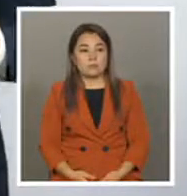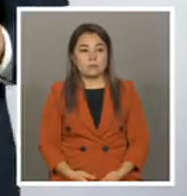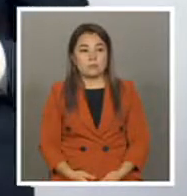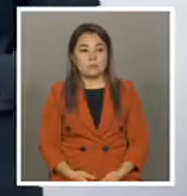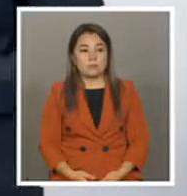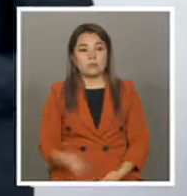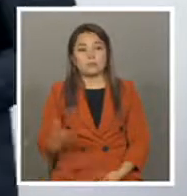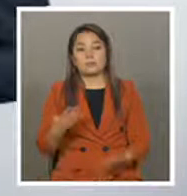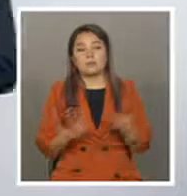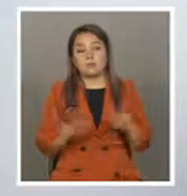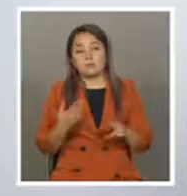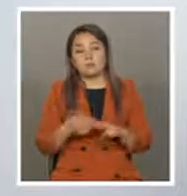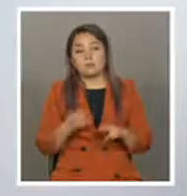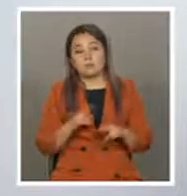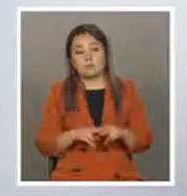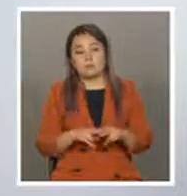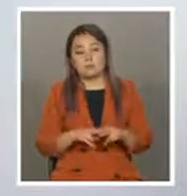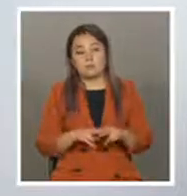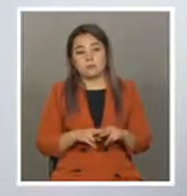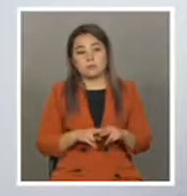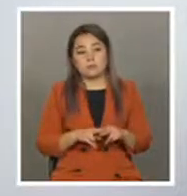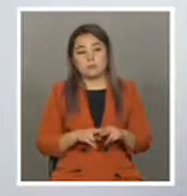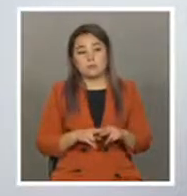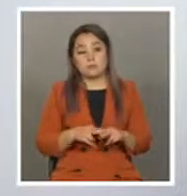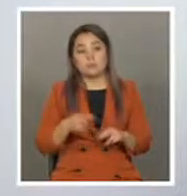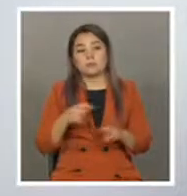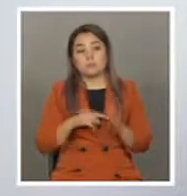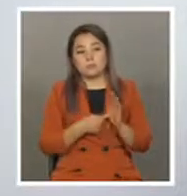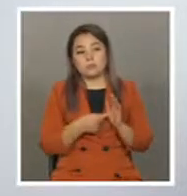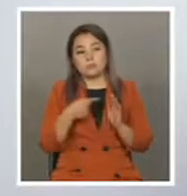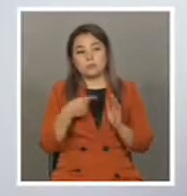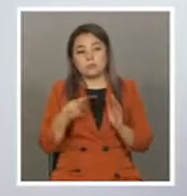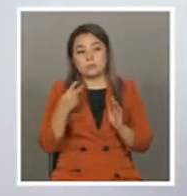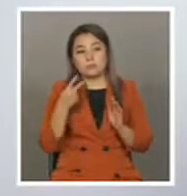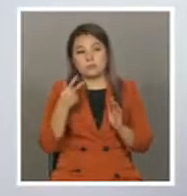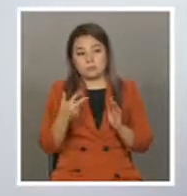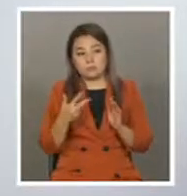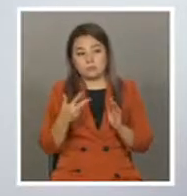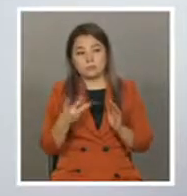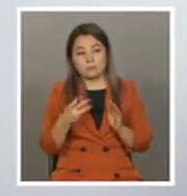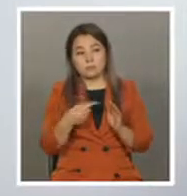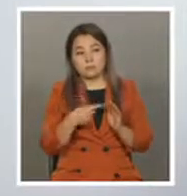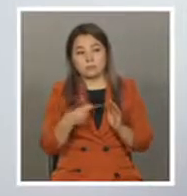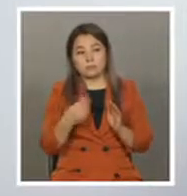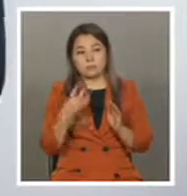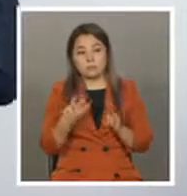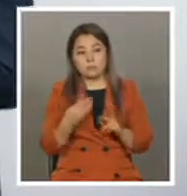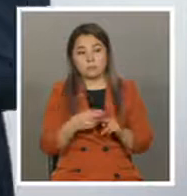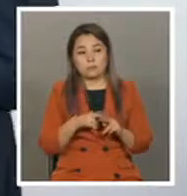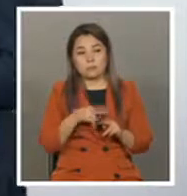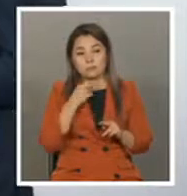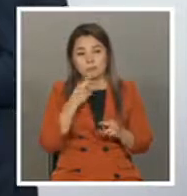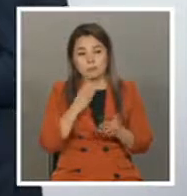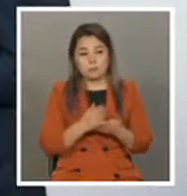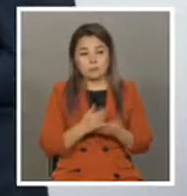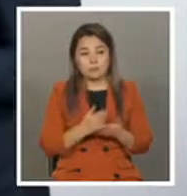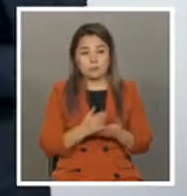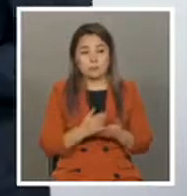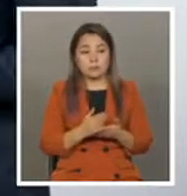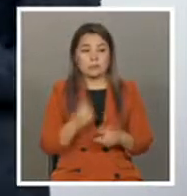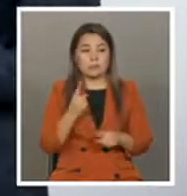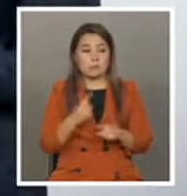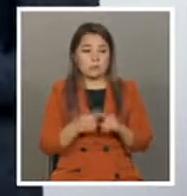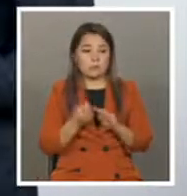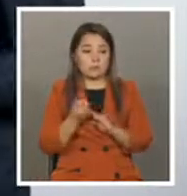Ал енді ары қарай іздестіреміз. Көбейтіндісі 12-ге тең болатын сандар, мысалы, минус 3 пен минус 4. Минус 3 көбейтілген минус 4